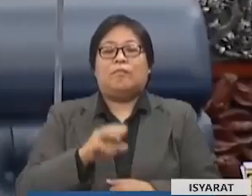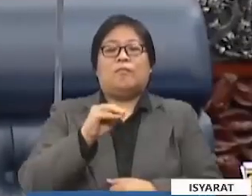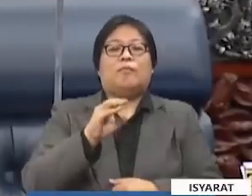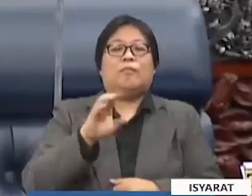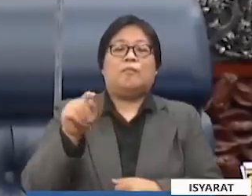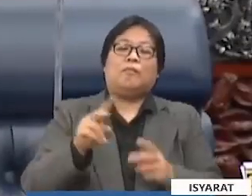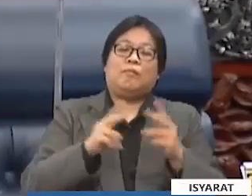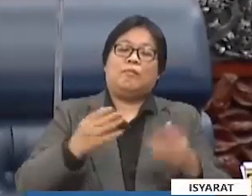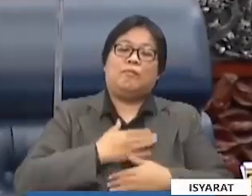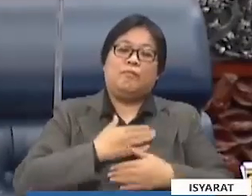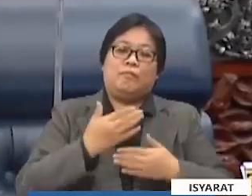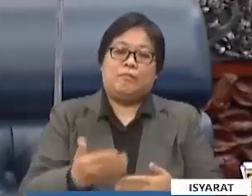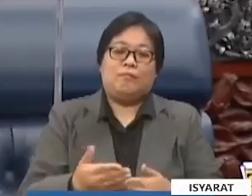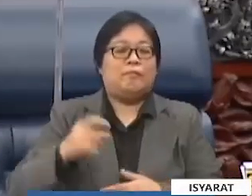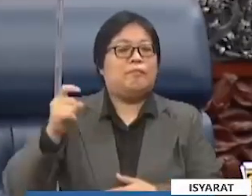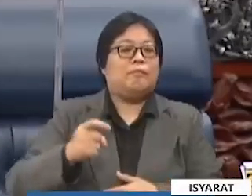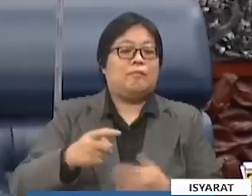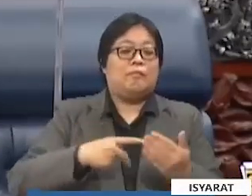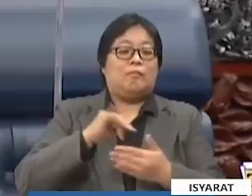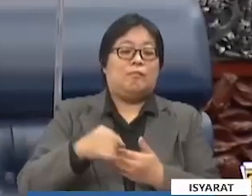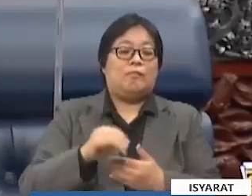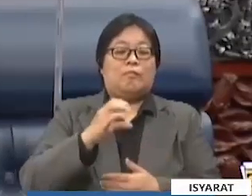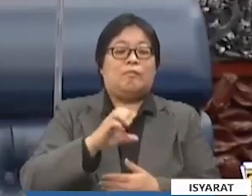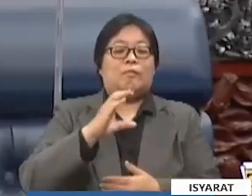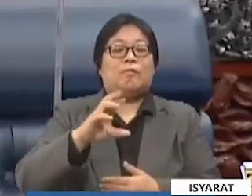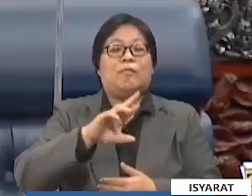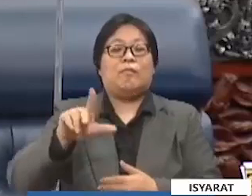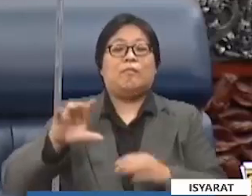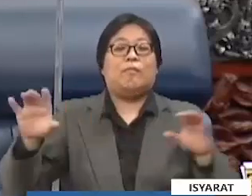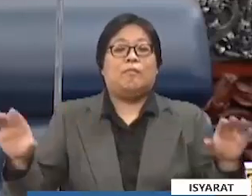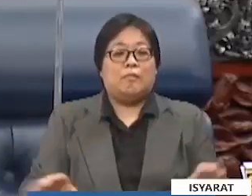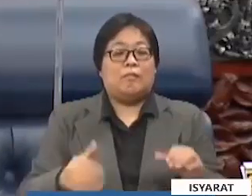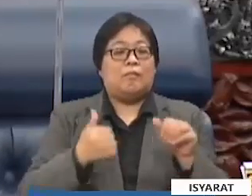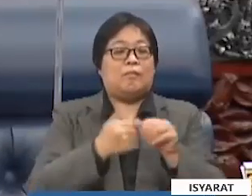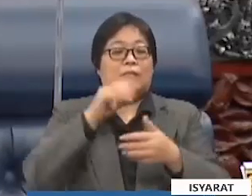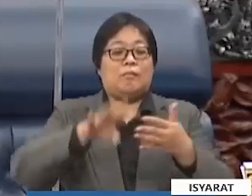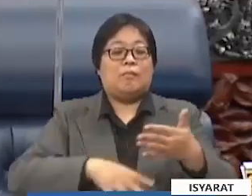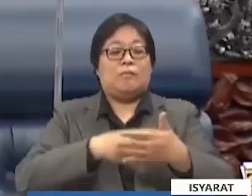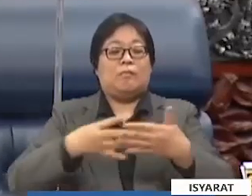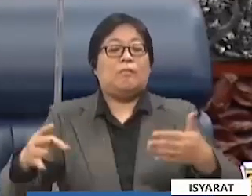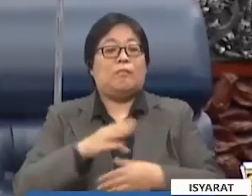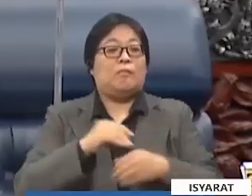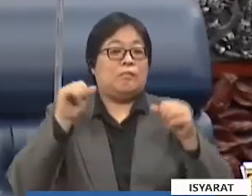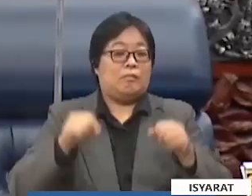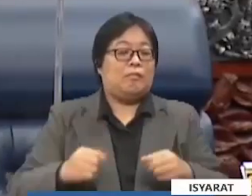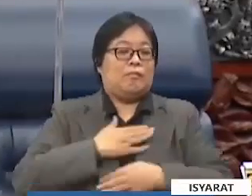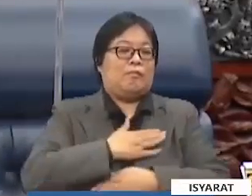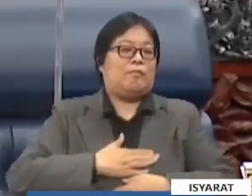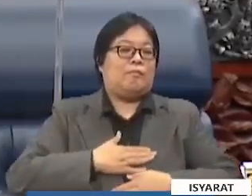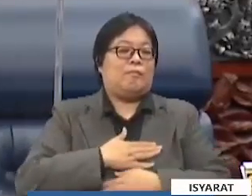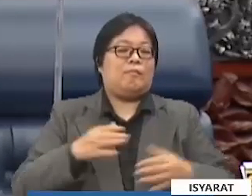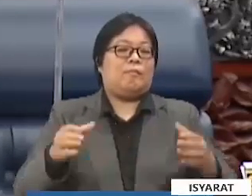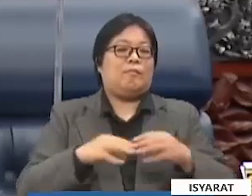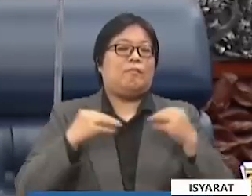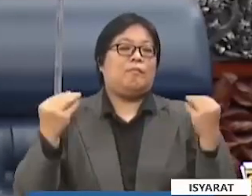Kementerian Pengangkutan amat komited untuk memastikan projek ECRL ini dilaksanakan mengikut jadual dan dapat dinikmati oleh